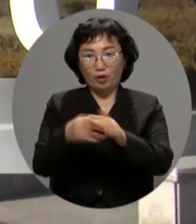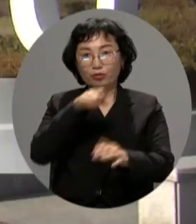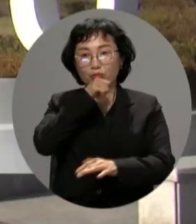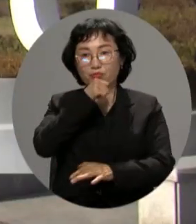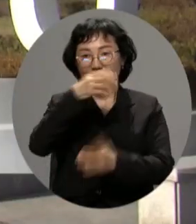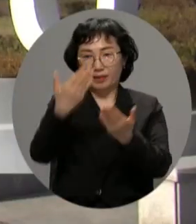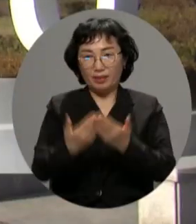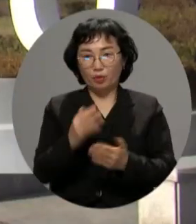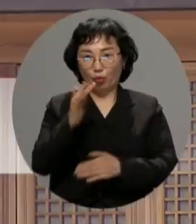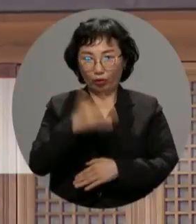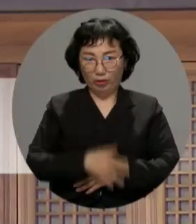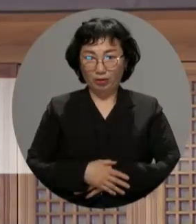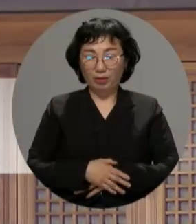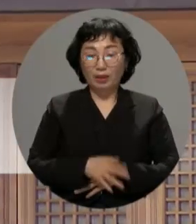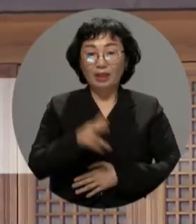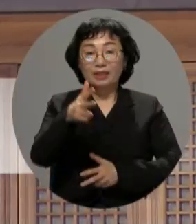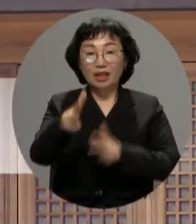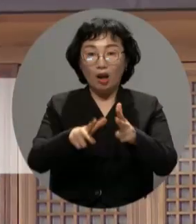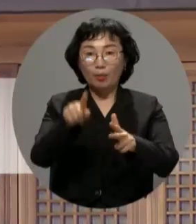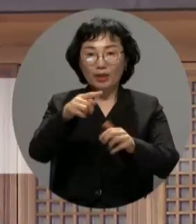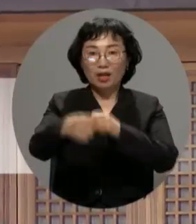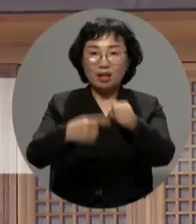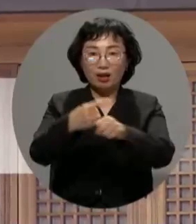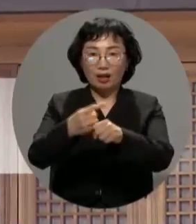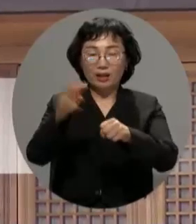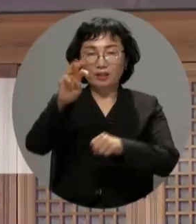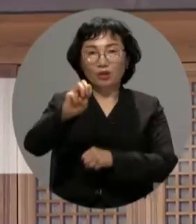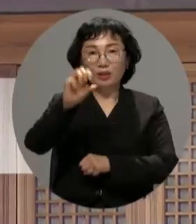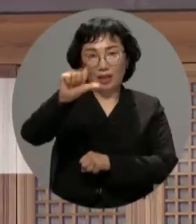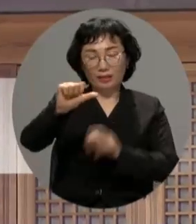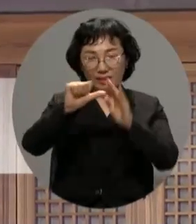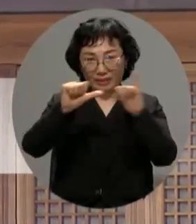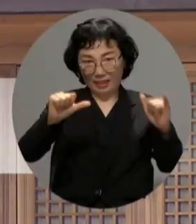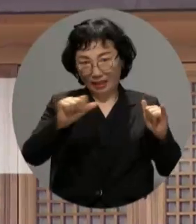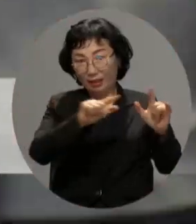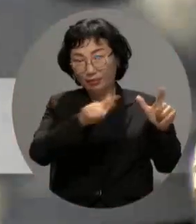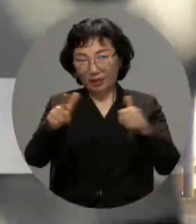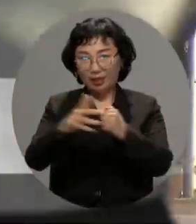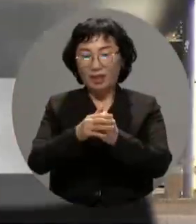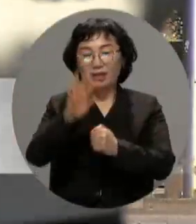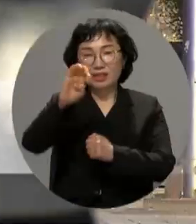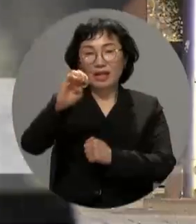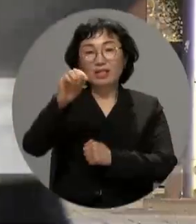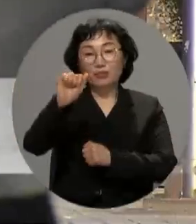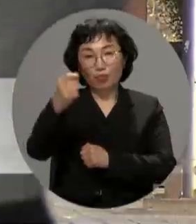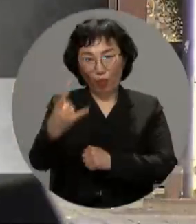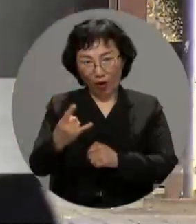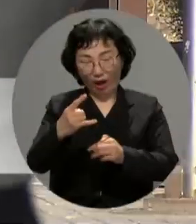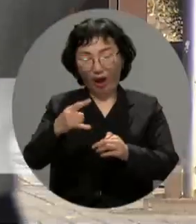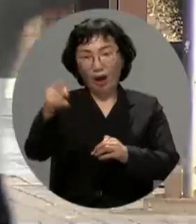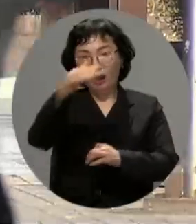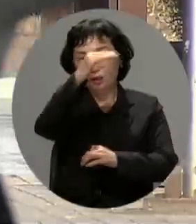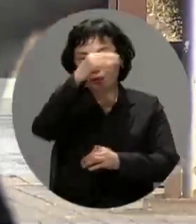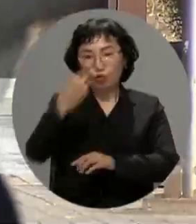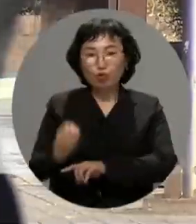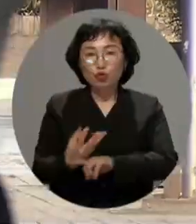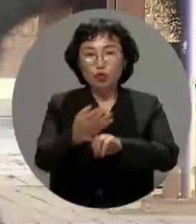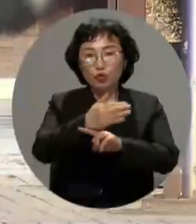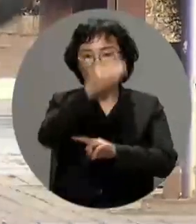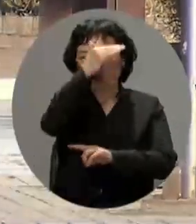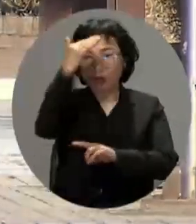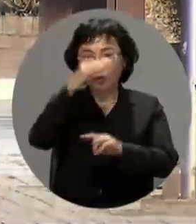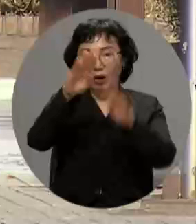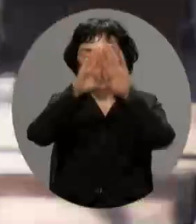받았습니다. 사업단은 지난 한 해 35명의 학생들이 모두 40차례 수출 박람회에 참가해 40개